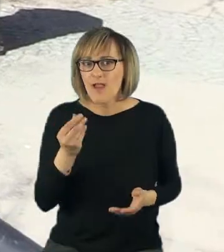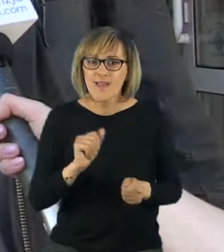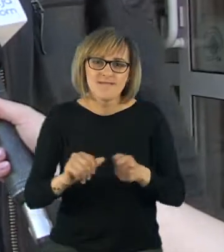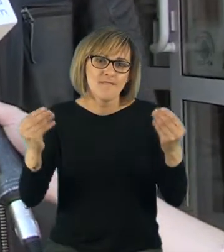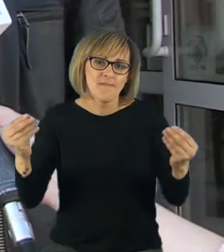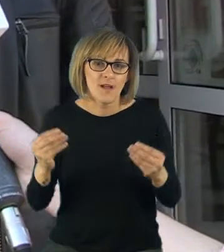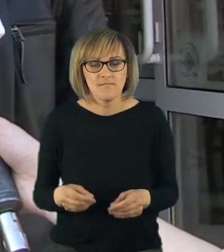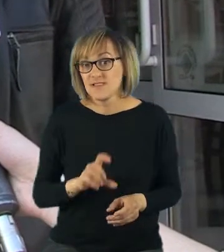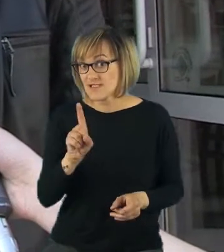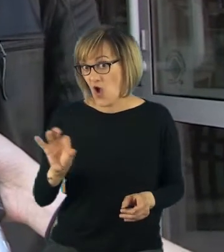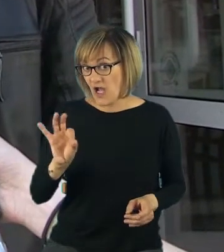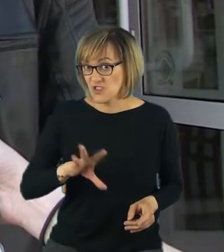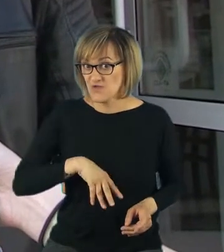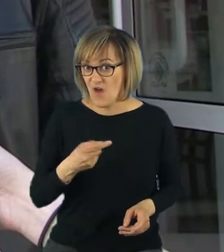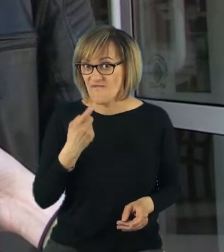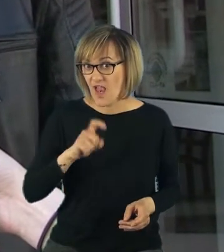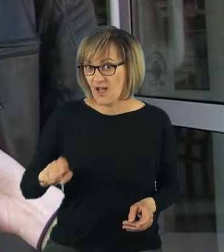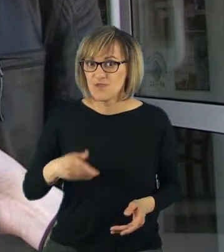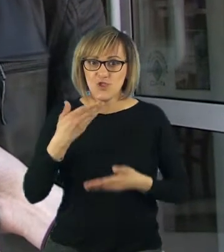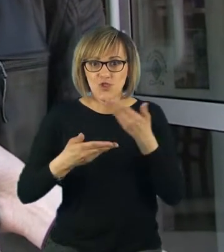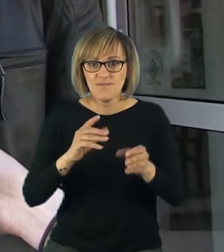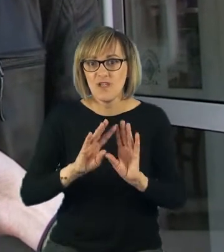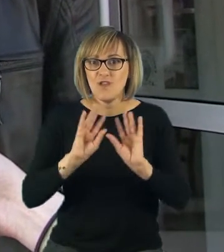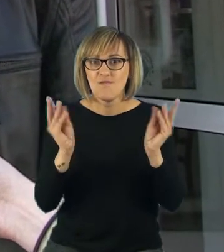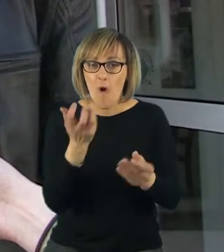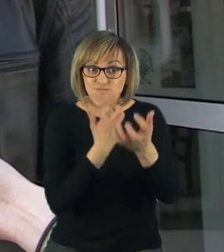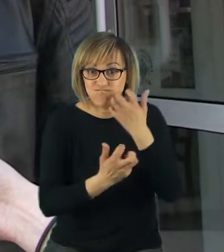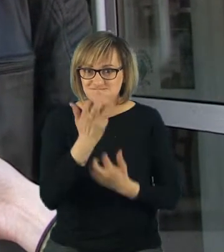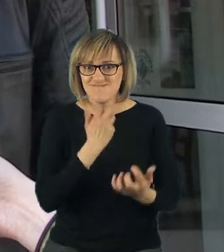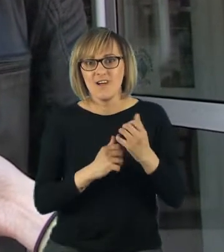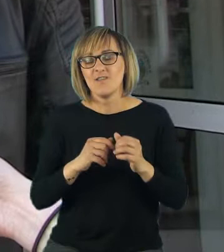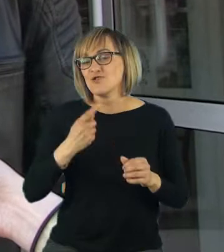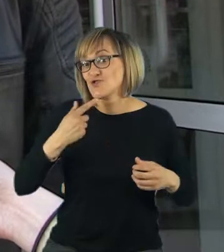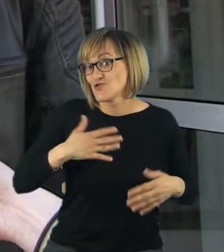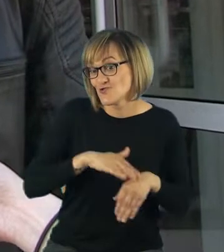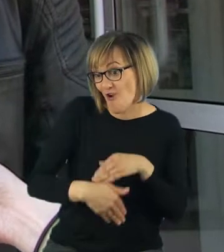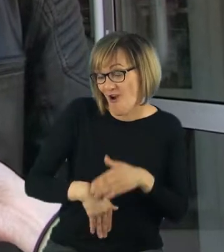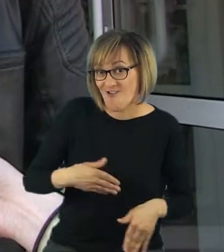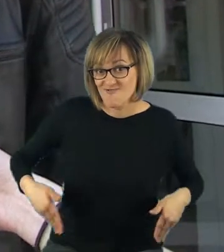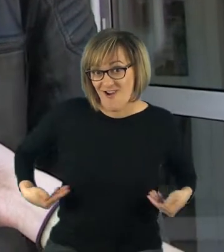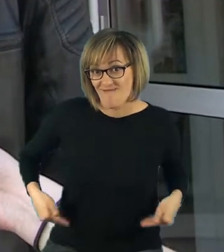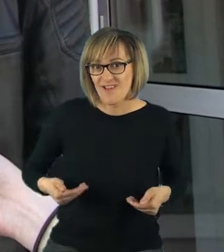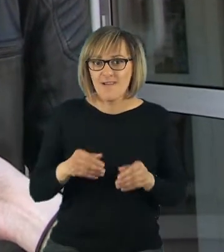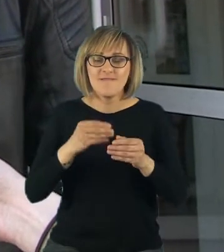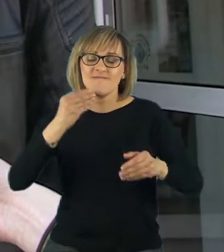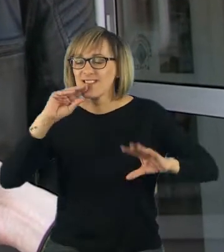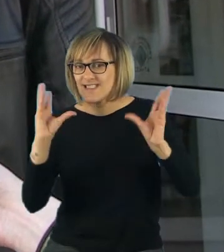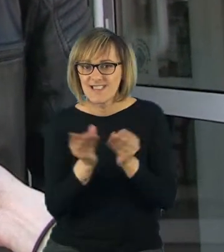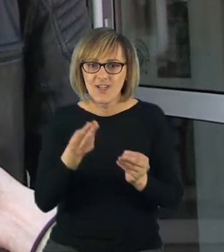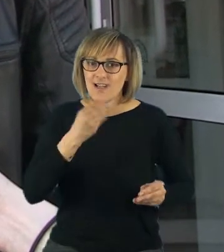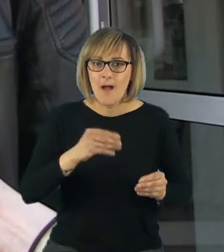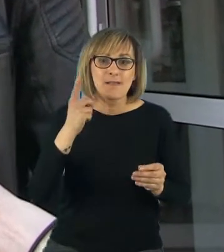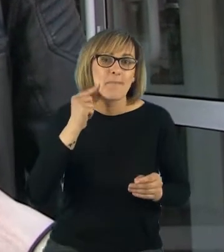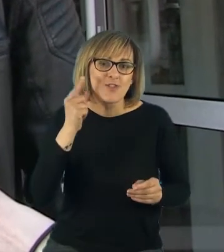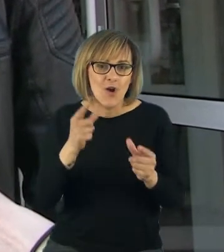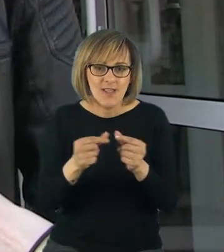wspaniale. Z okazji świąt wielkanocnych życzę Wam wszystkim żarłoki, zdrowia, szczęścia, pomyślności, wszystkiego najlepszego, smacznego